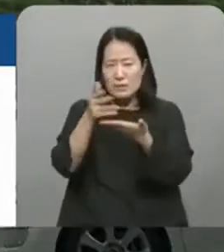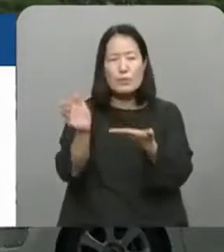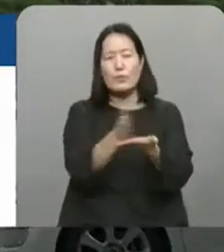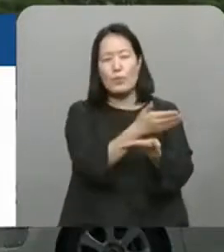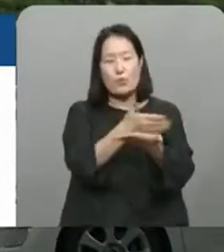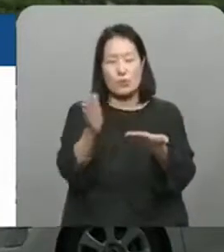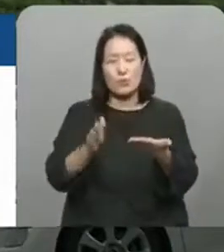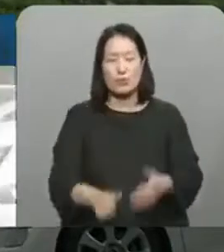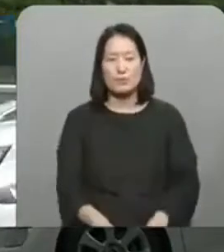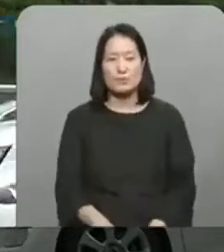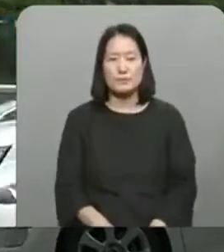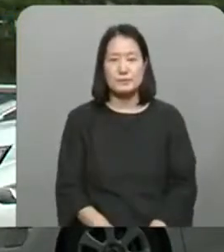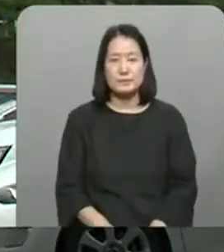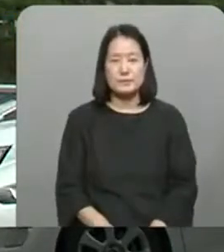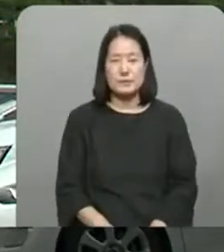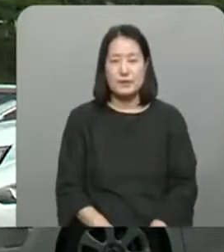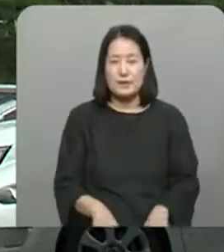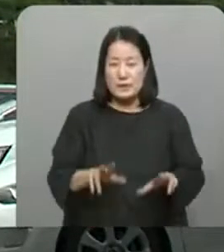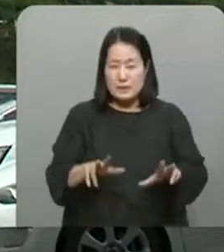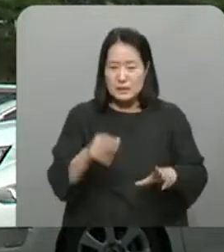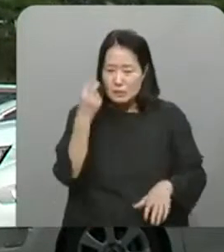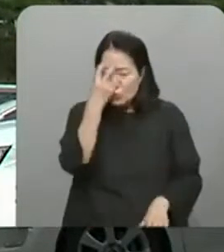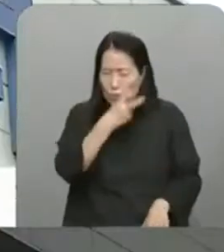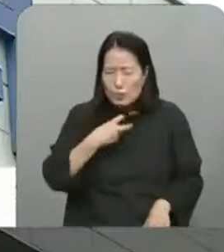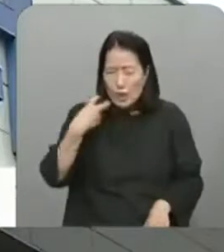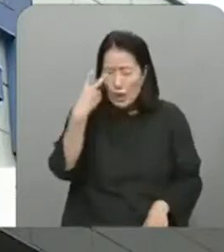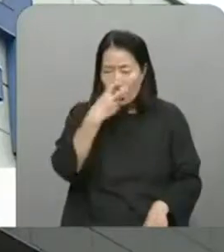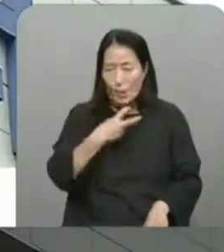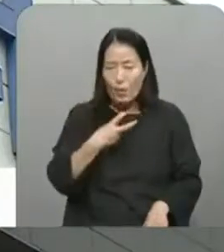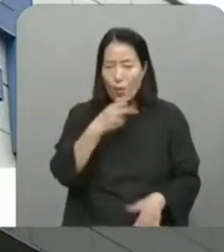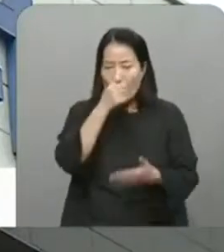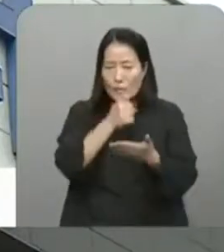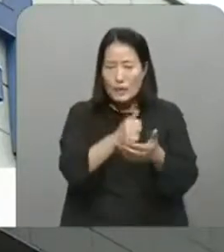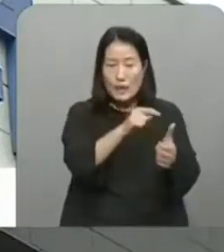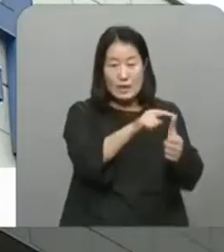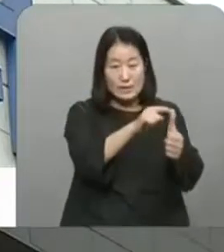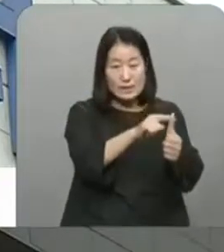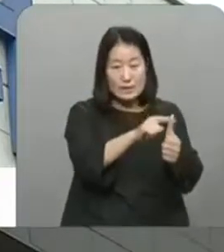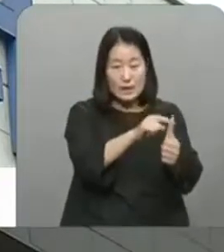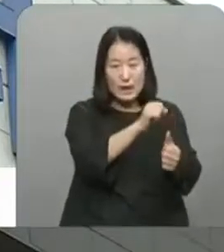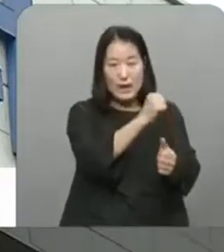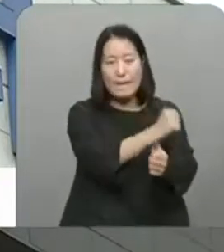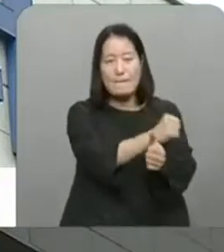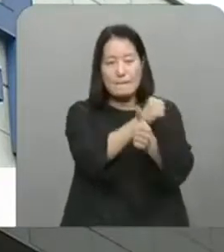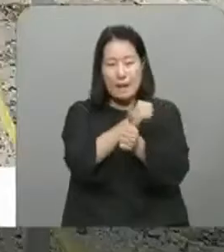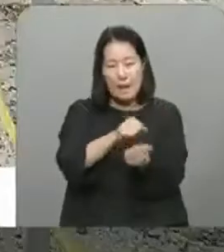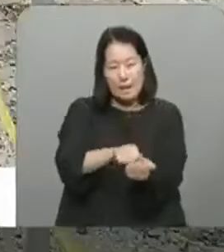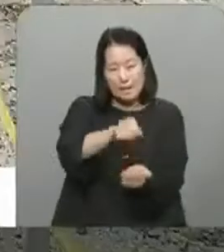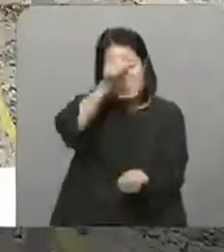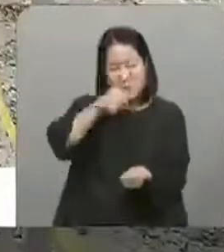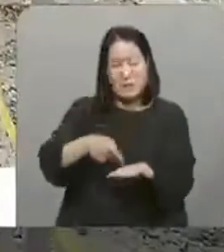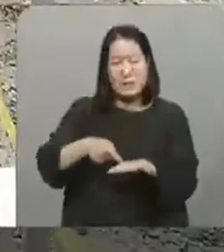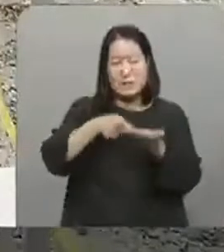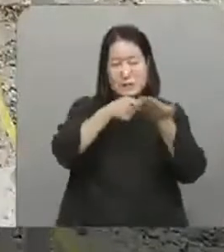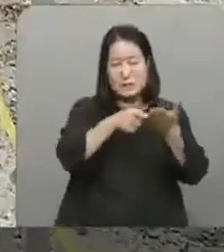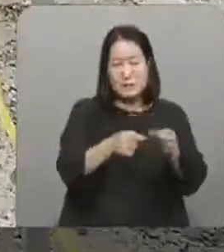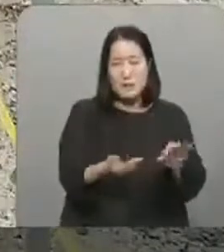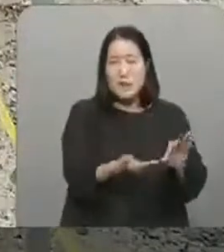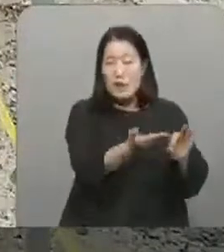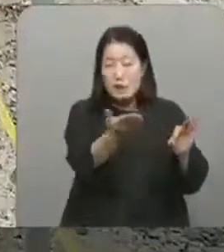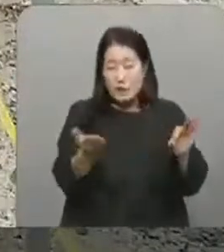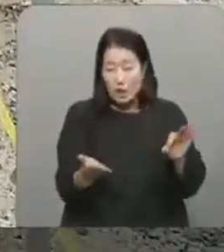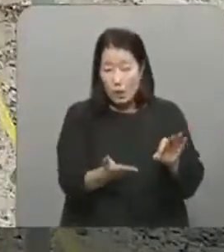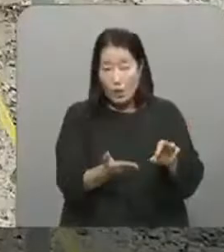같아요. 경찰은 추가 조사를 마친 뒤 범행을 저지른 남성에 대한 구속영장을 신청하는 한편 영랑호와 청초호